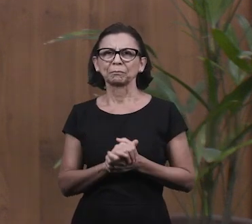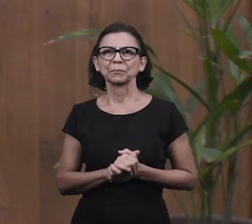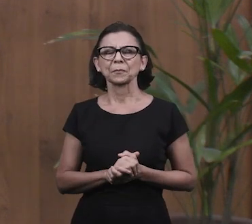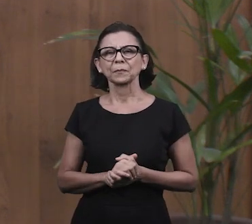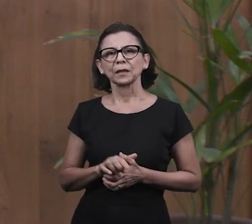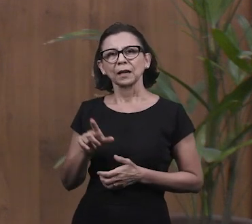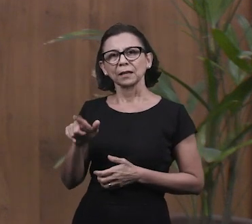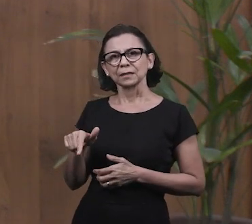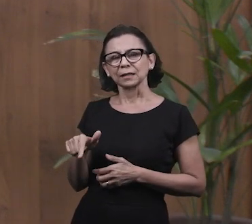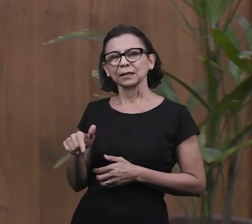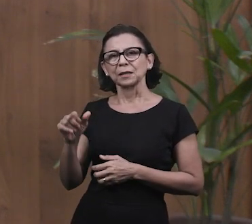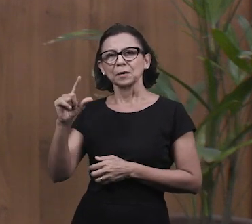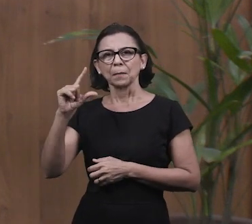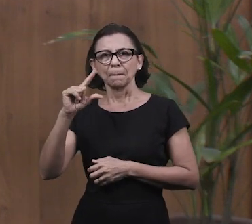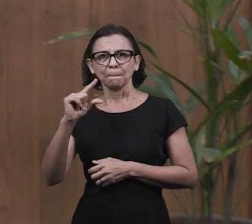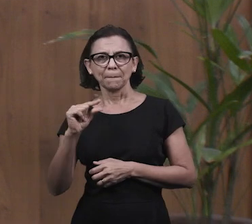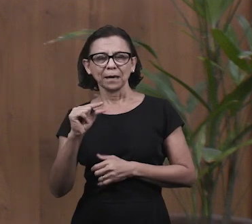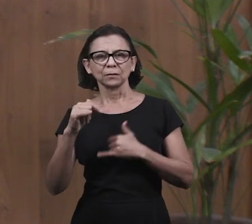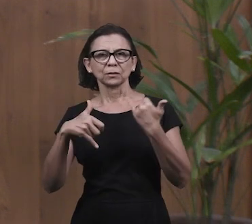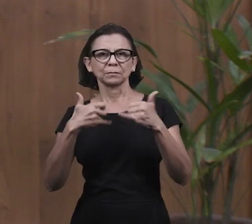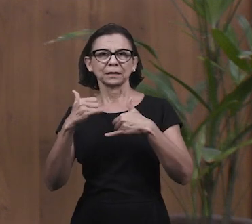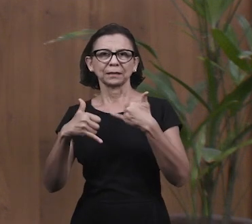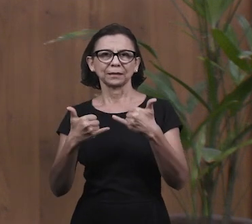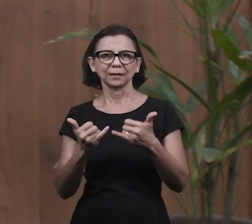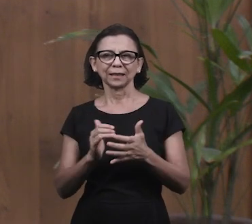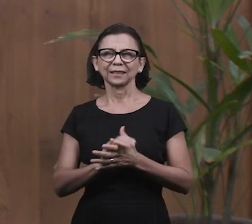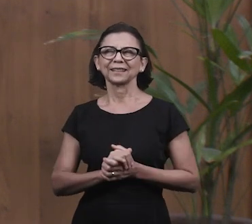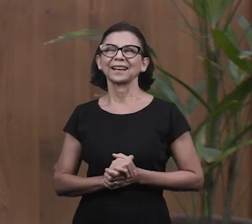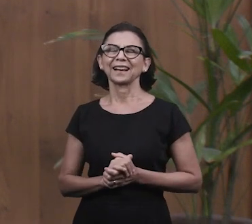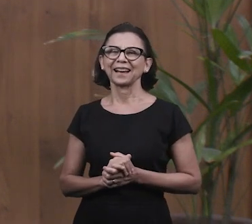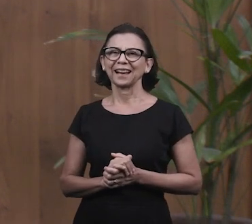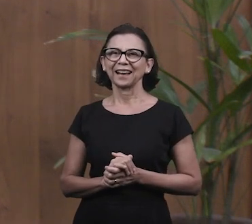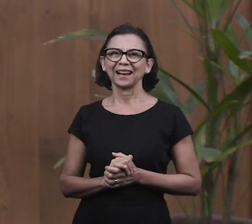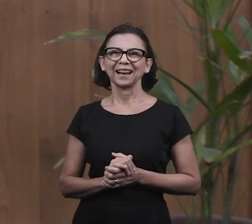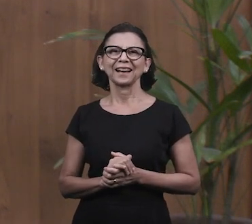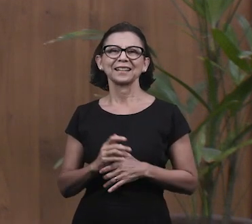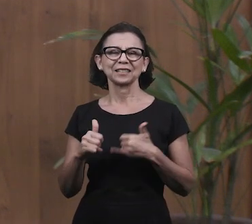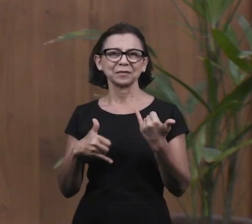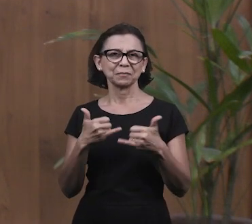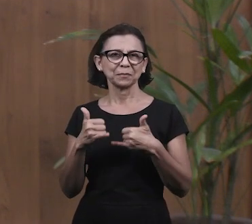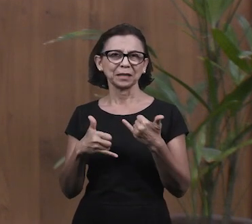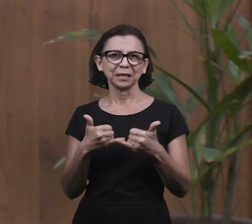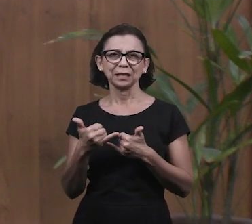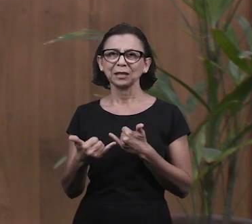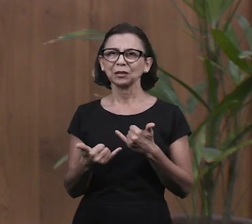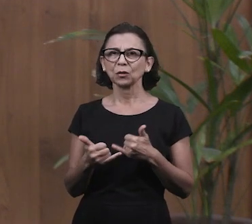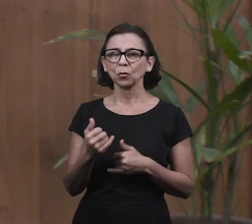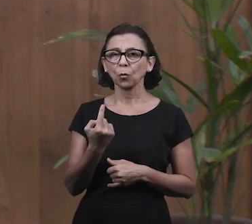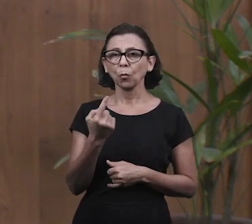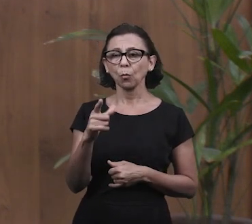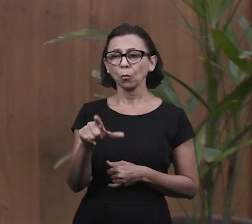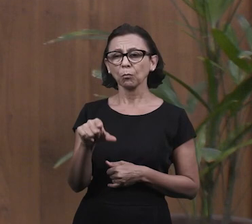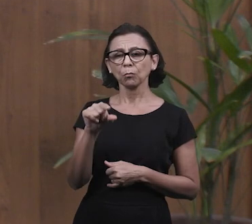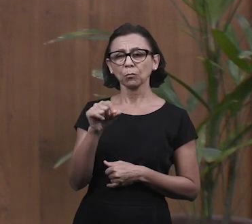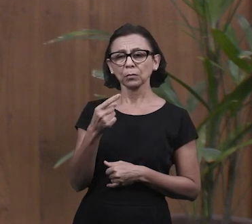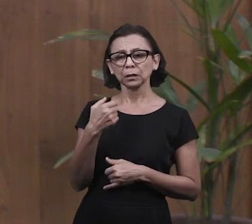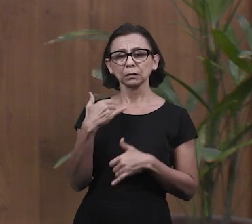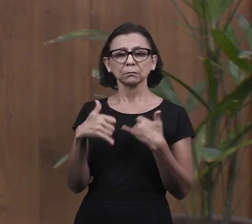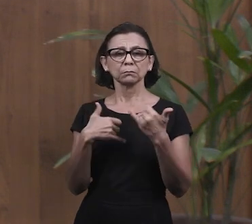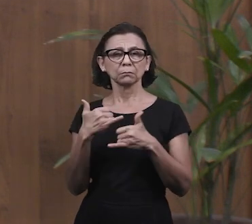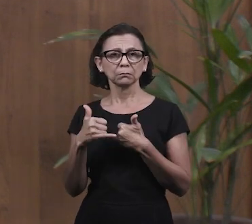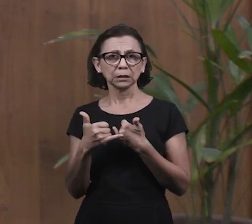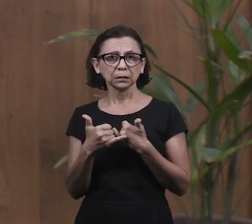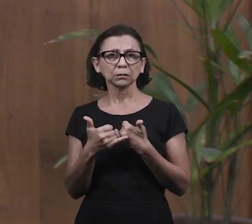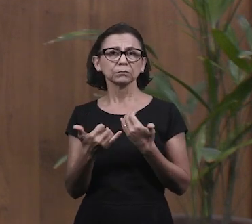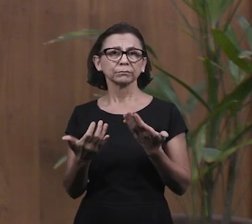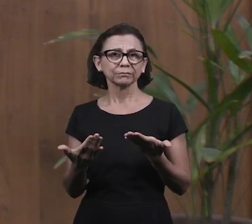plus dispersé. Avec moins de jeux, les enfants s'amusent de manière plus variée avec ceux qu'ils ont